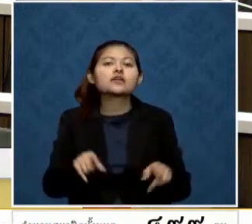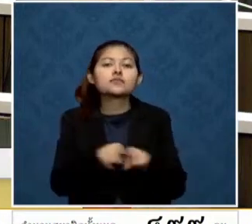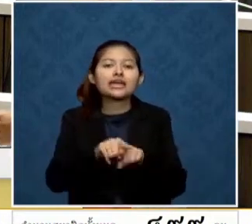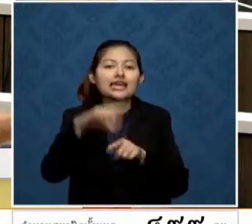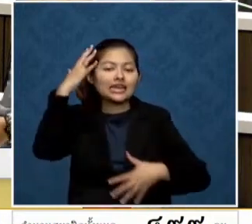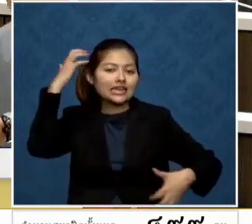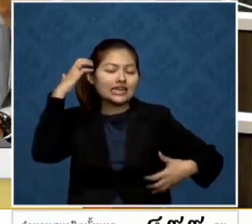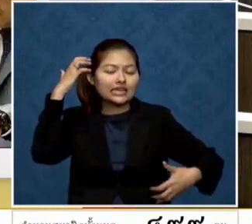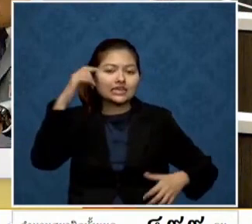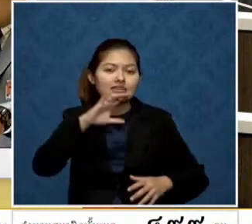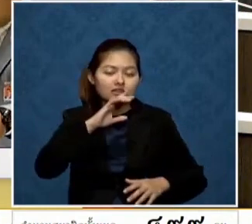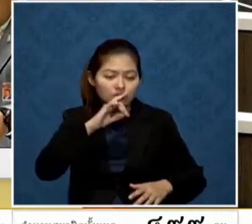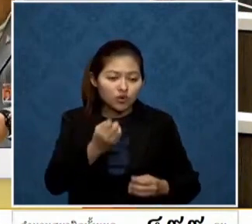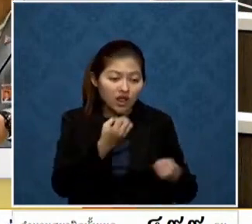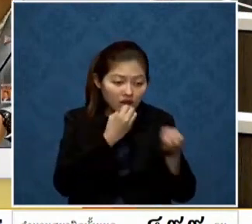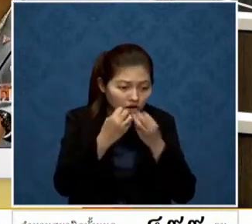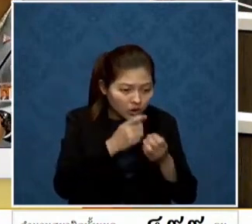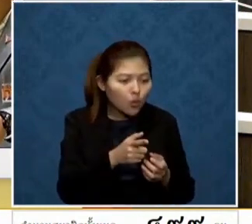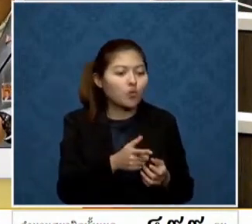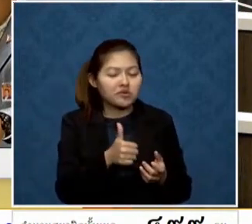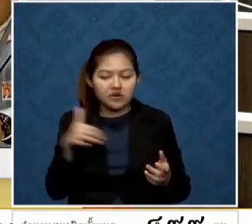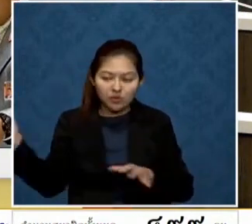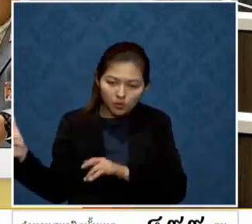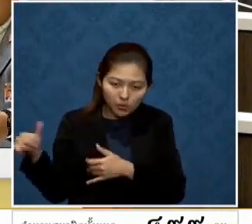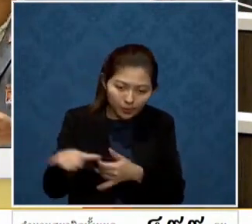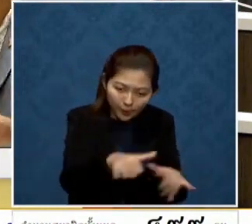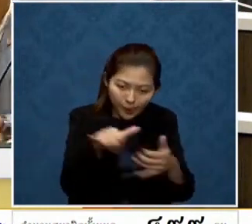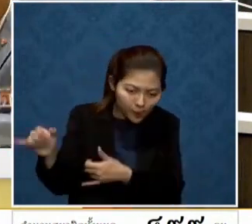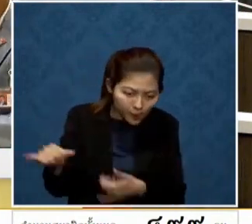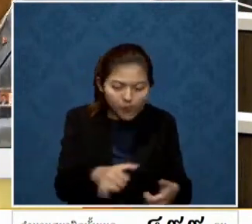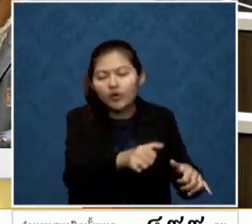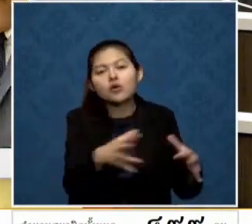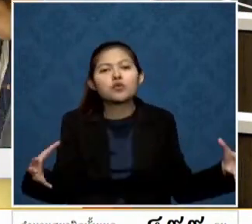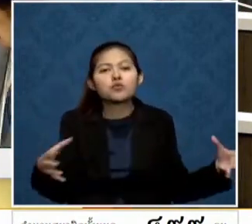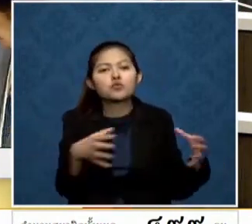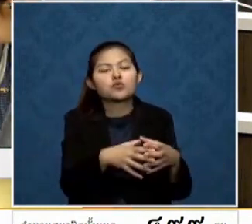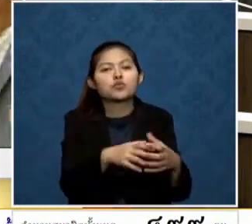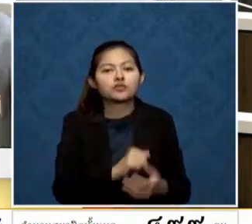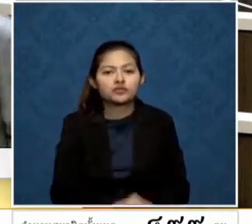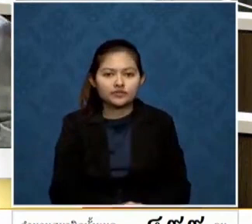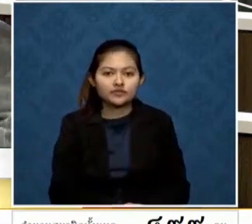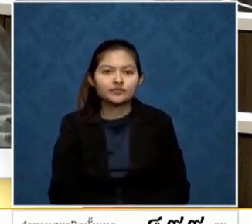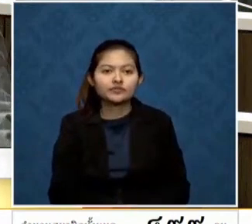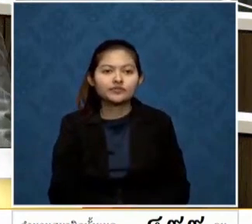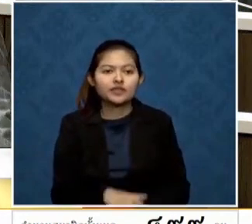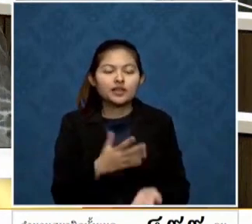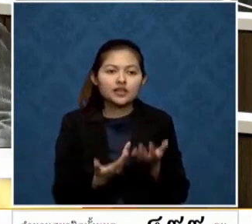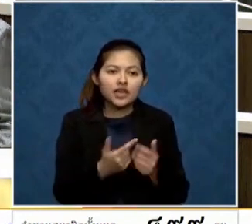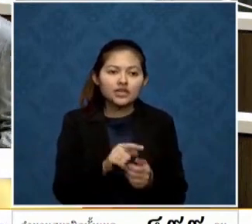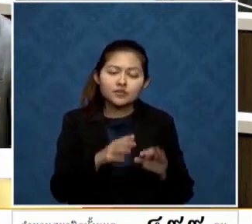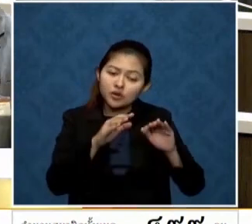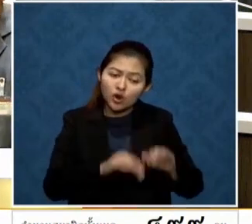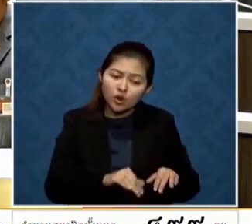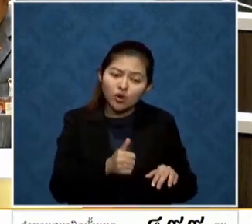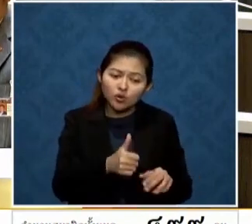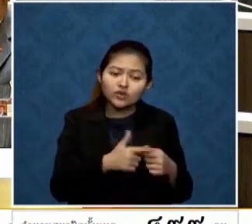กันนะครับถ้าเขมีแหล่งอาหารเพียงพอที่จะอยู่ 100ตัวเขาก็จะอยู่ประมาณ 100ตัวจะไม่มากไปกว่านี้หรืออาจจะมีน้อยลงนะ